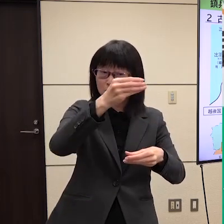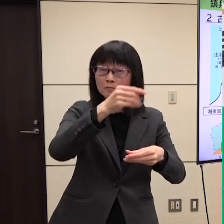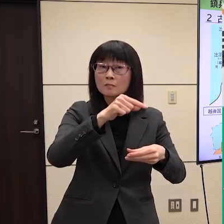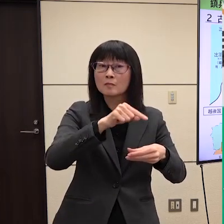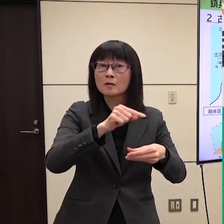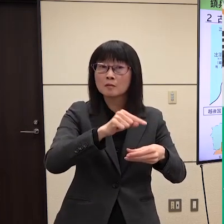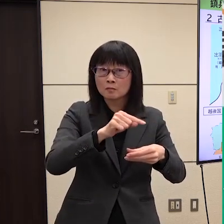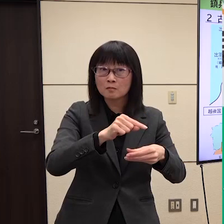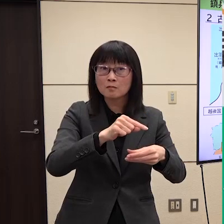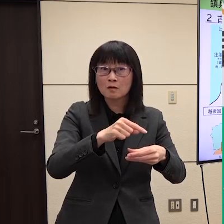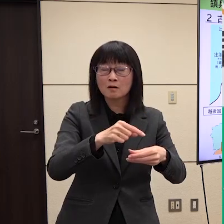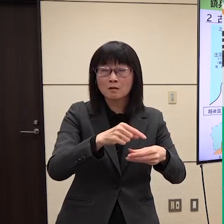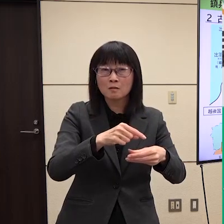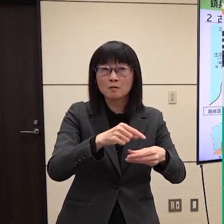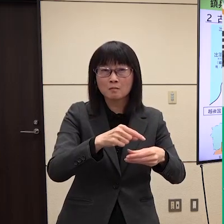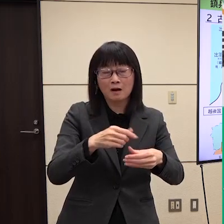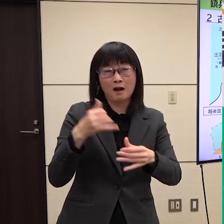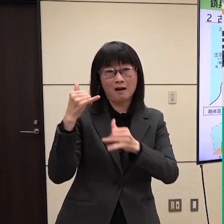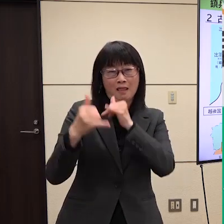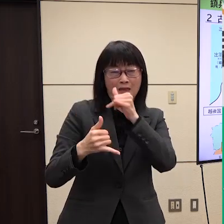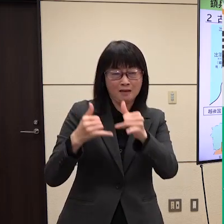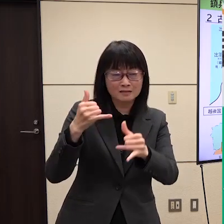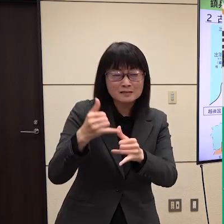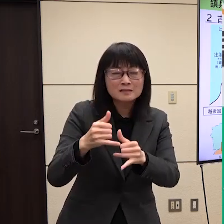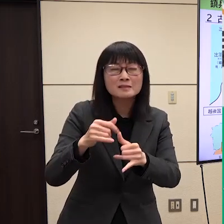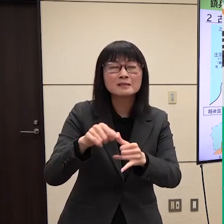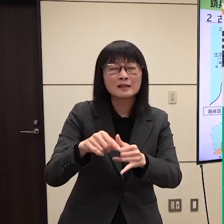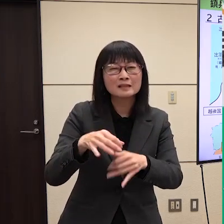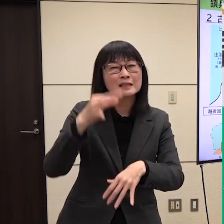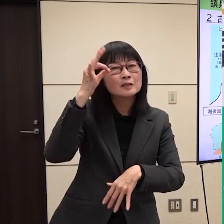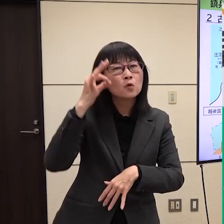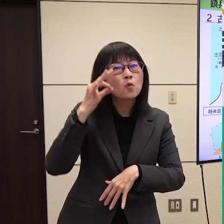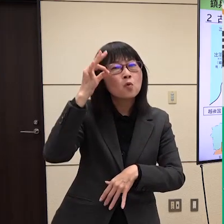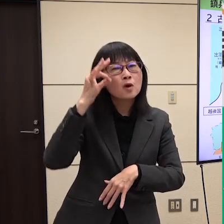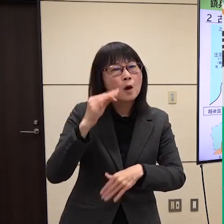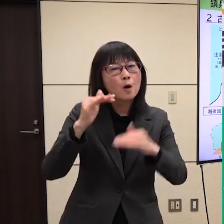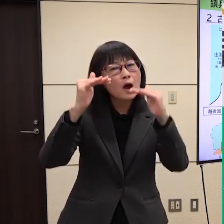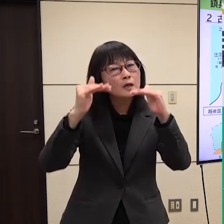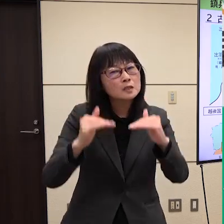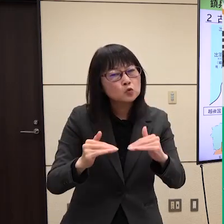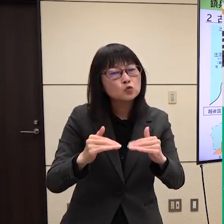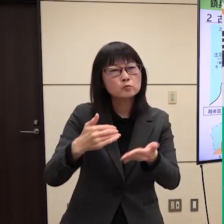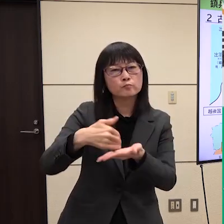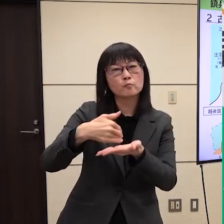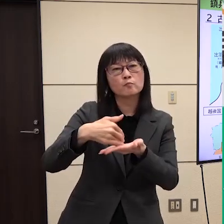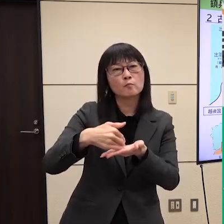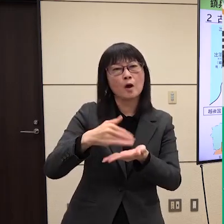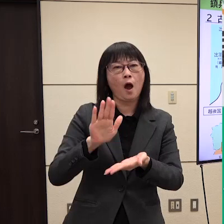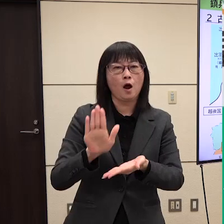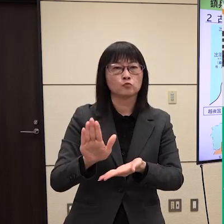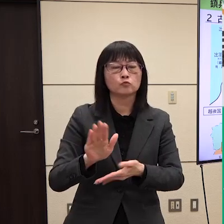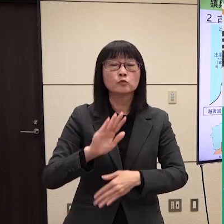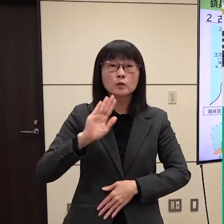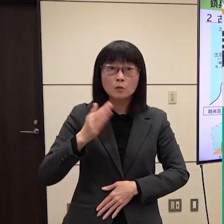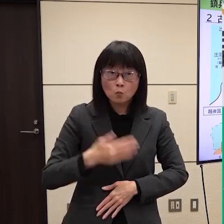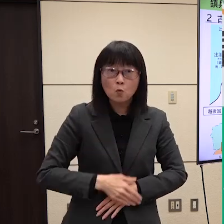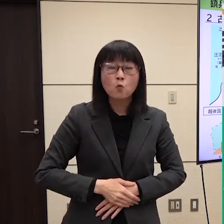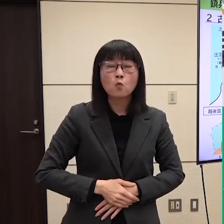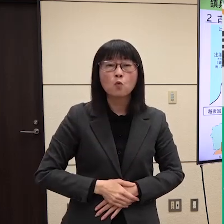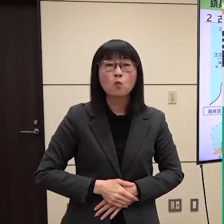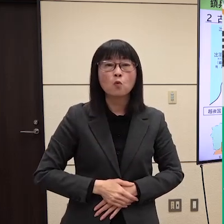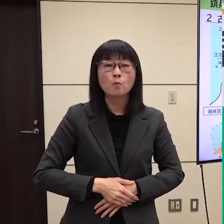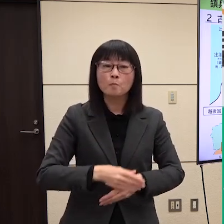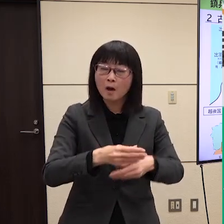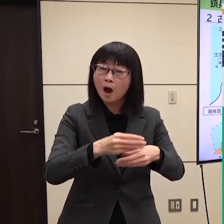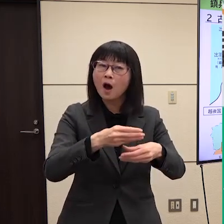歴史的な価値は少ないというふうに言われております。その点では遺跡自体のその保存